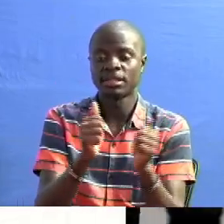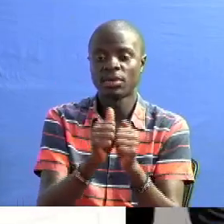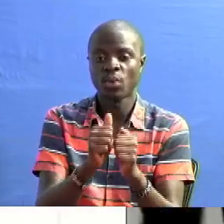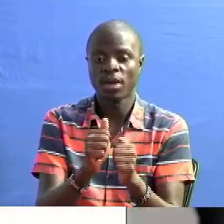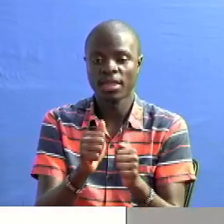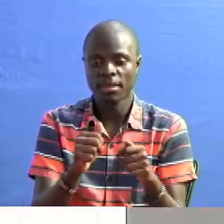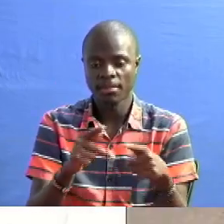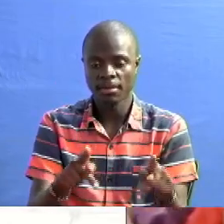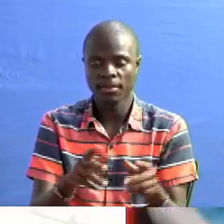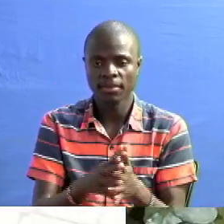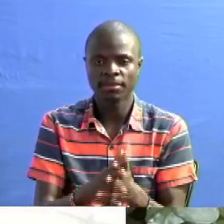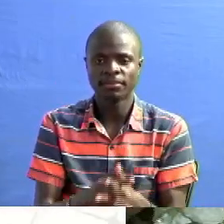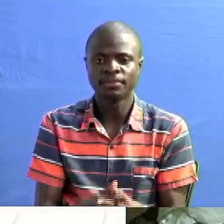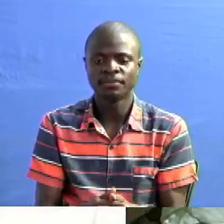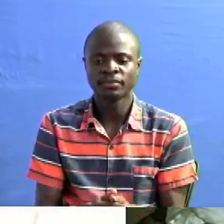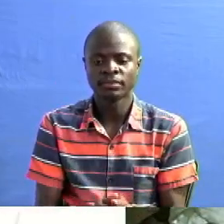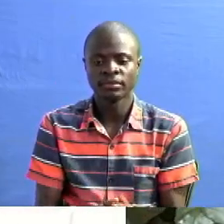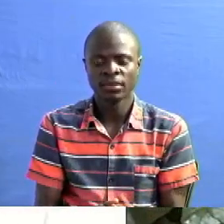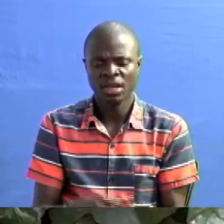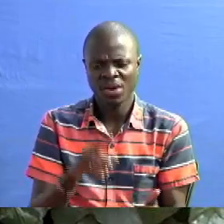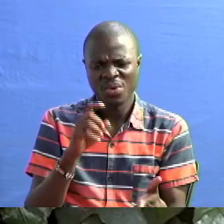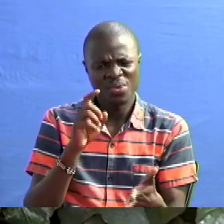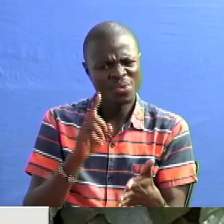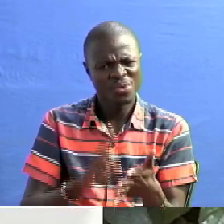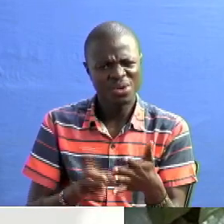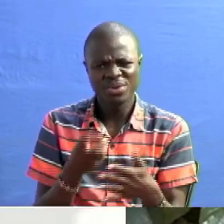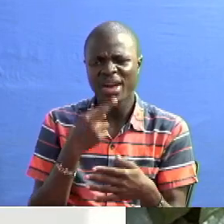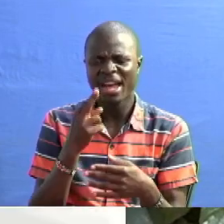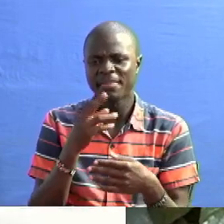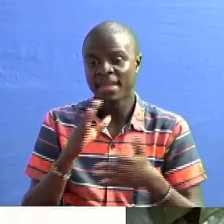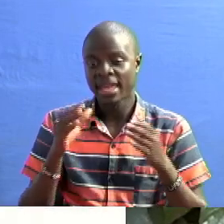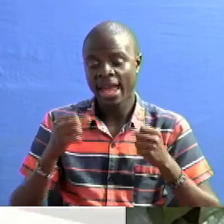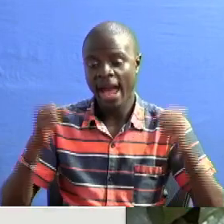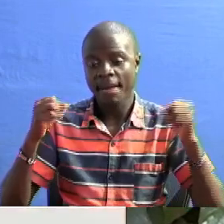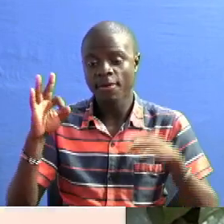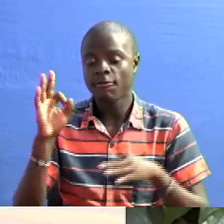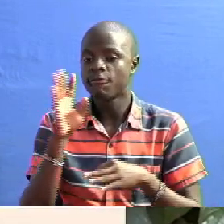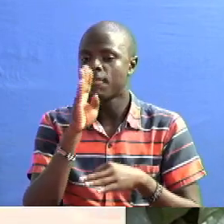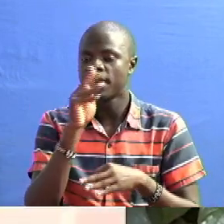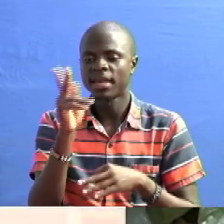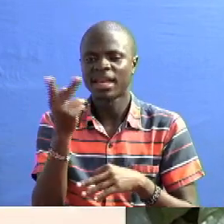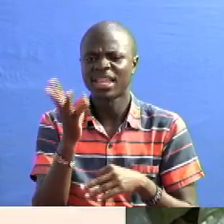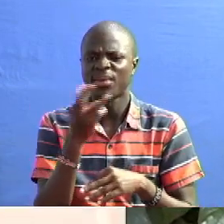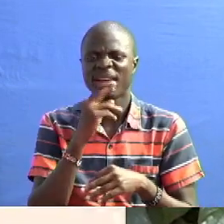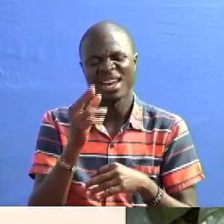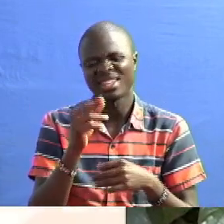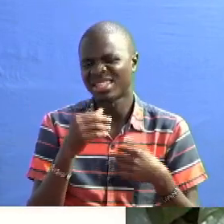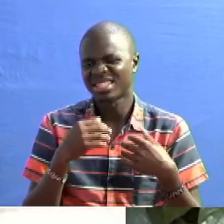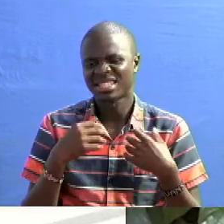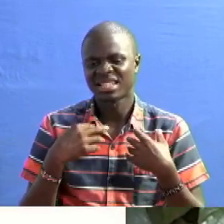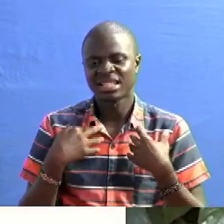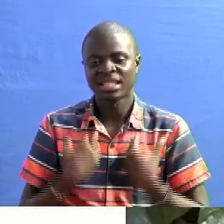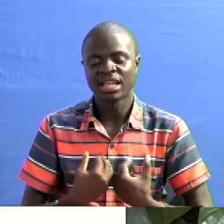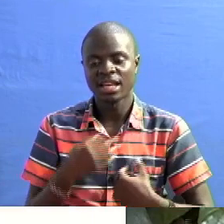promises. Mbapo unastahili kujifunia kuwa mkenya, lakini sasa hivi inabidi tunavumilia kuwa Kenya.